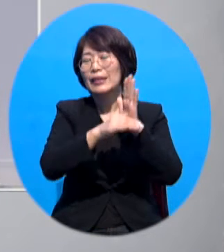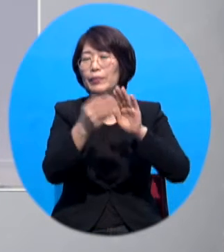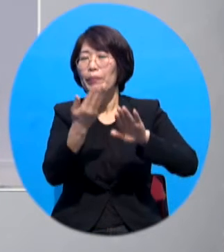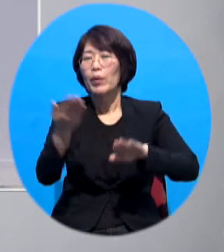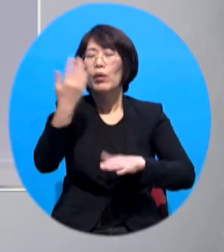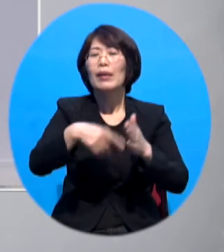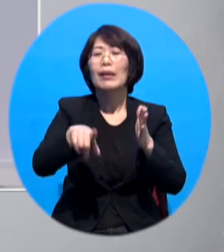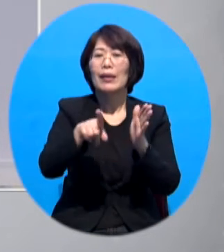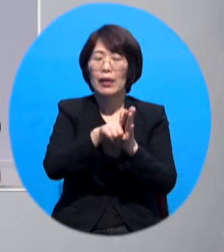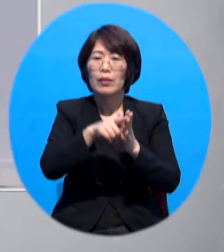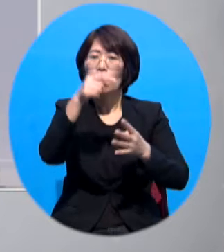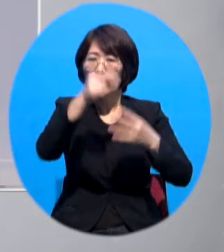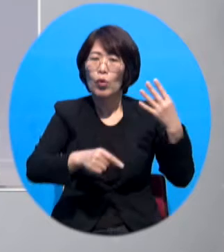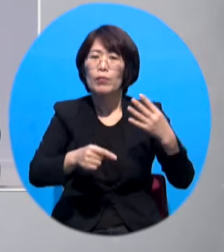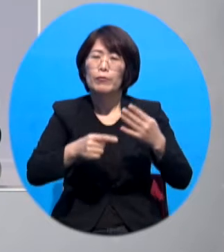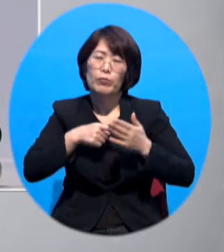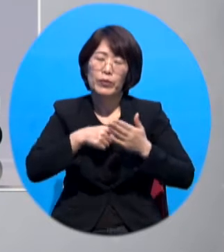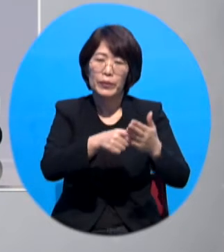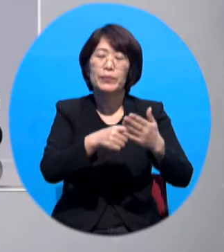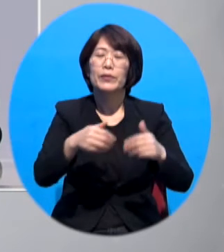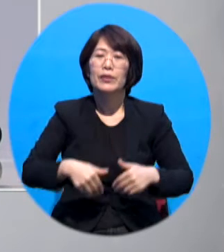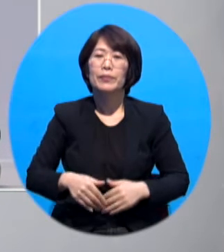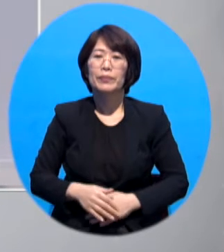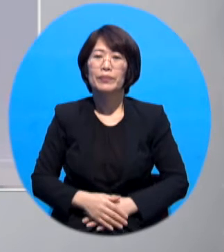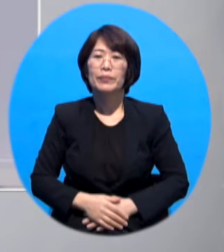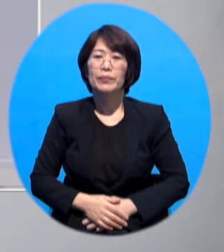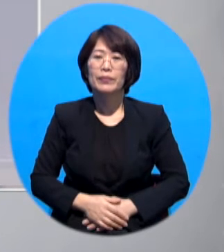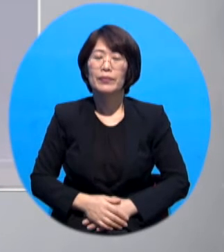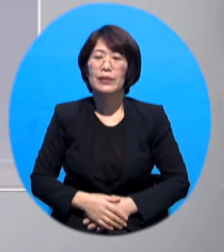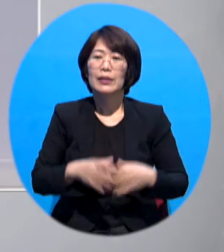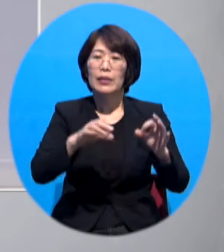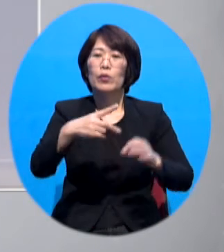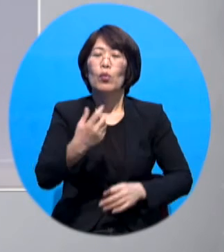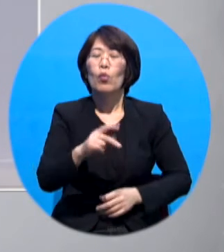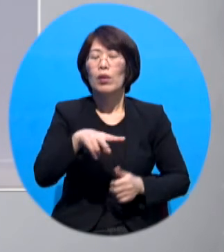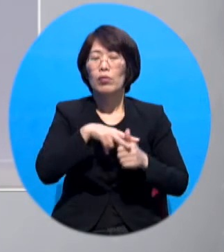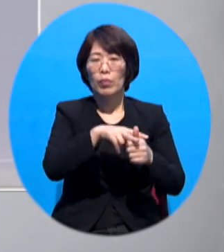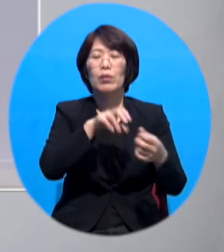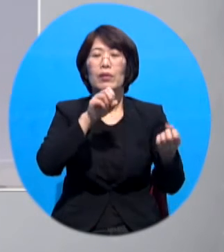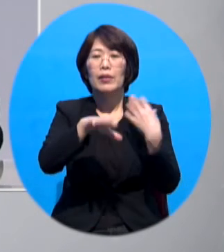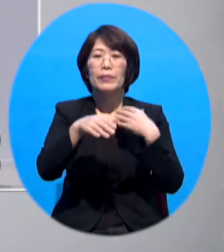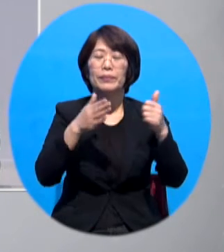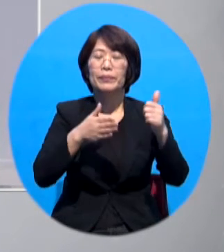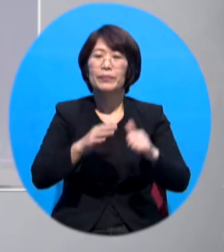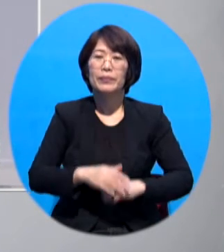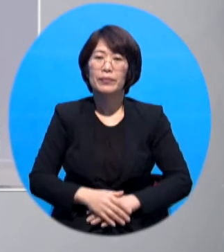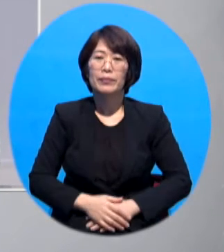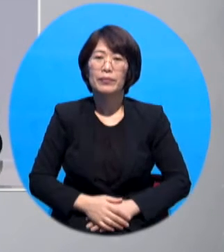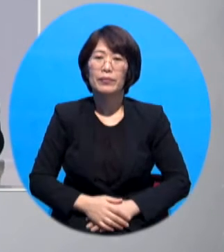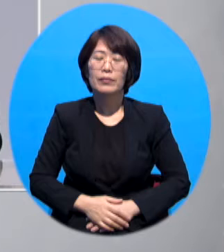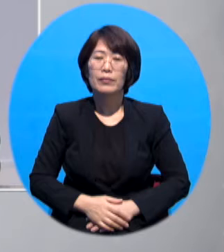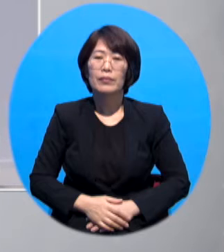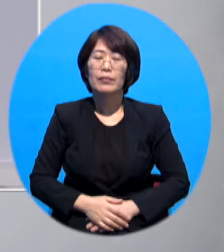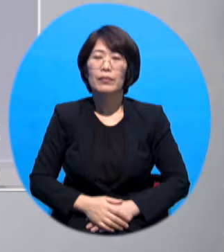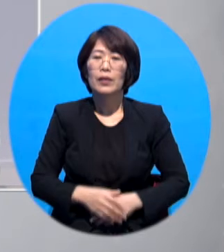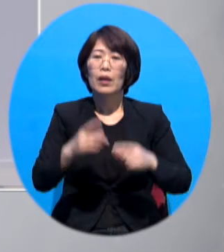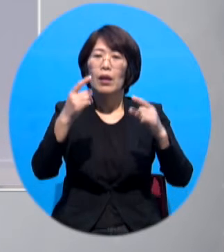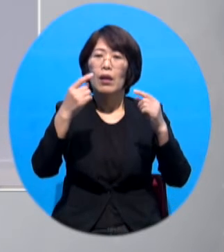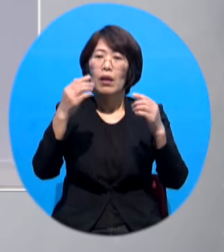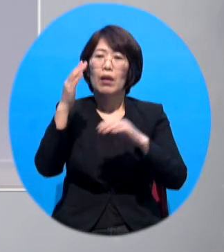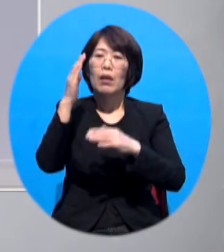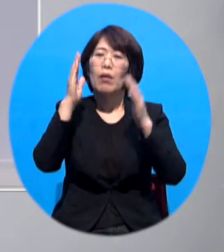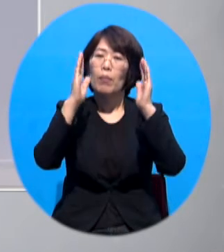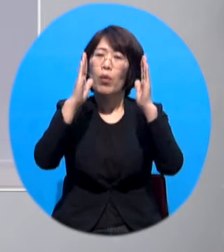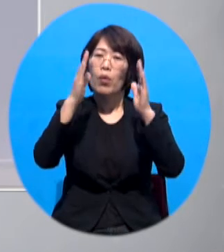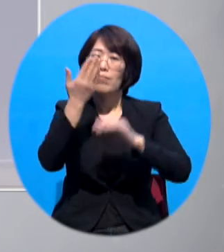프로그램도 강력하게 추진해야 된다고 생각하고요 4 김동완 후보 답변해 주십시오 30초 입니다 어 학력 향상 에